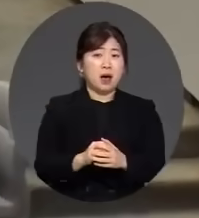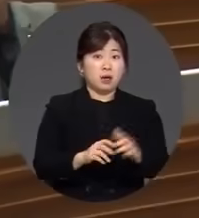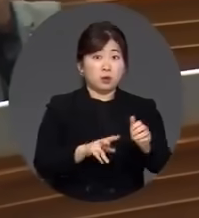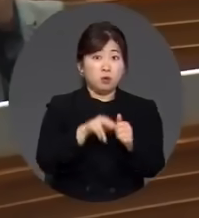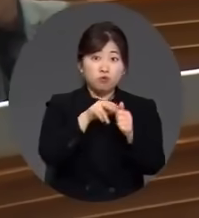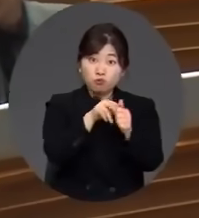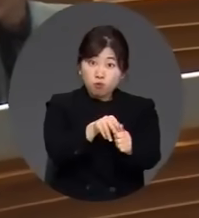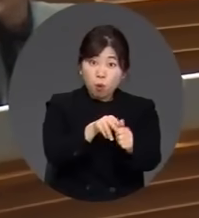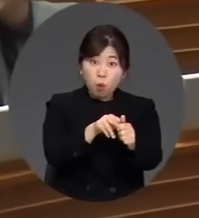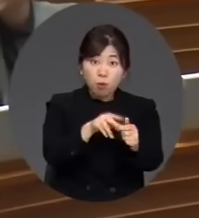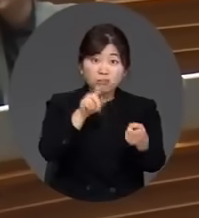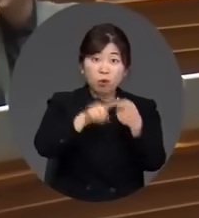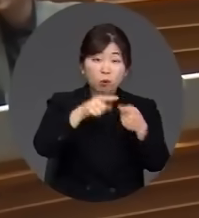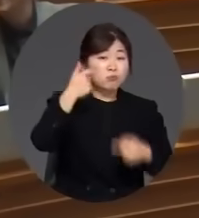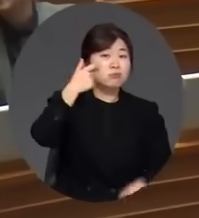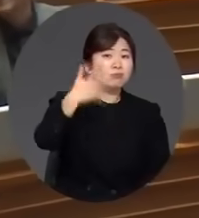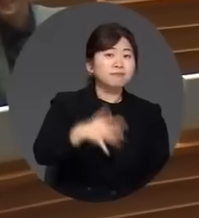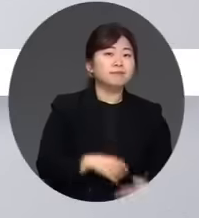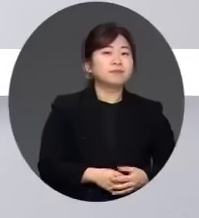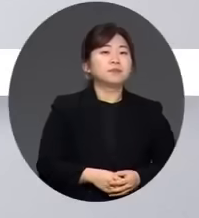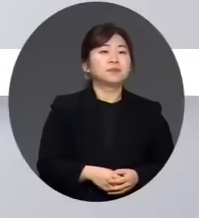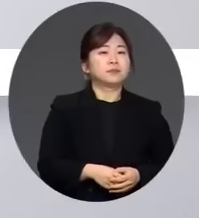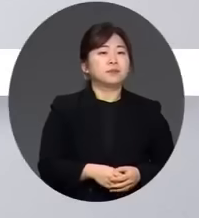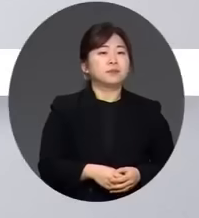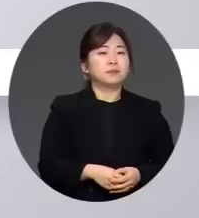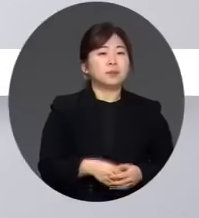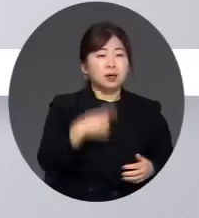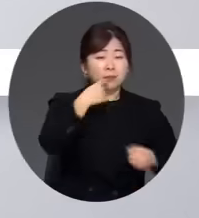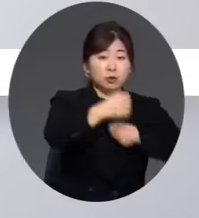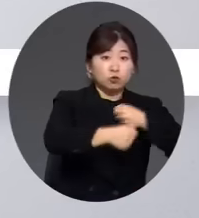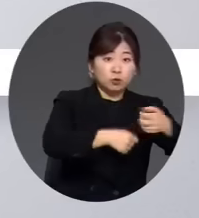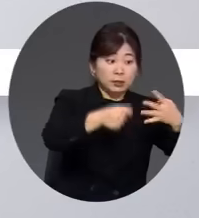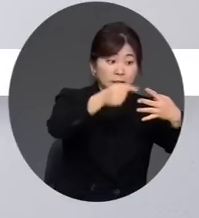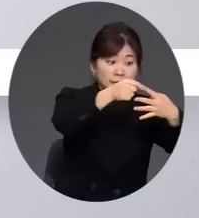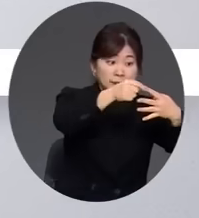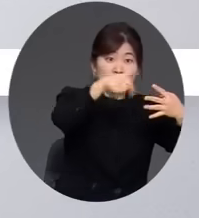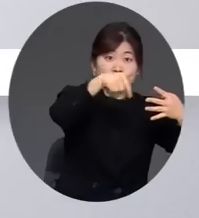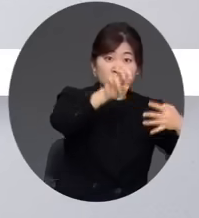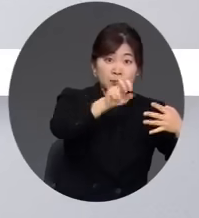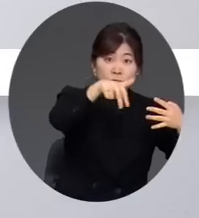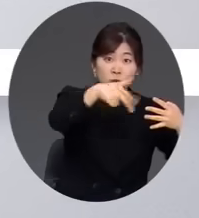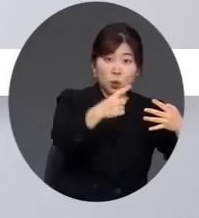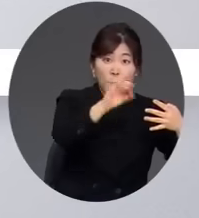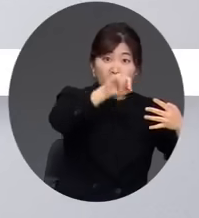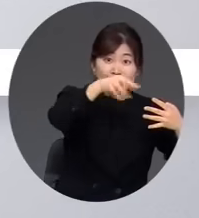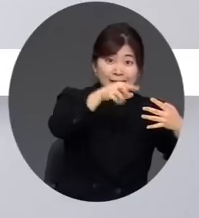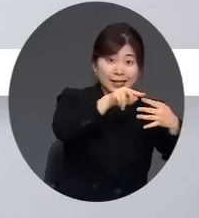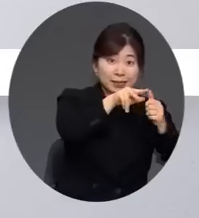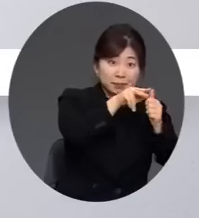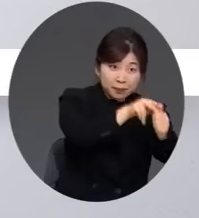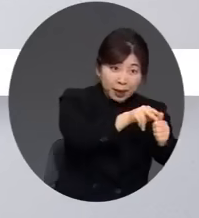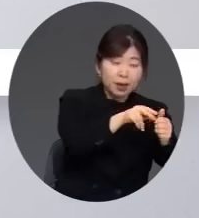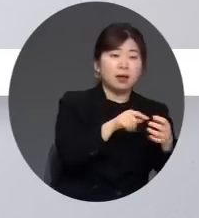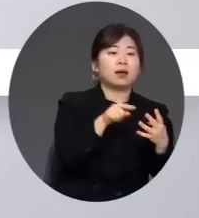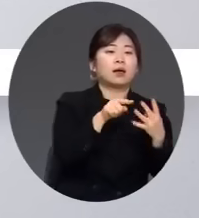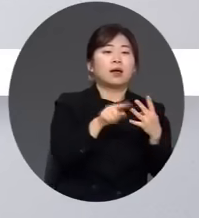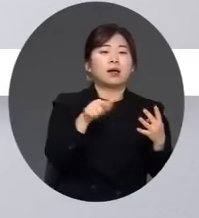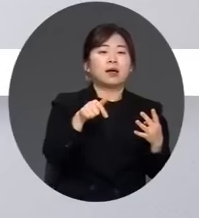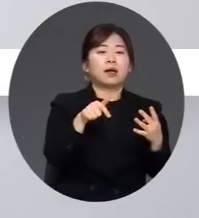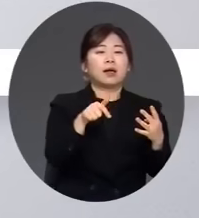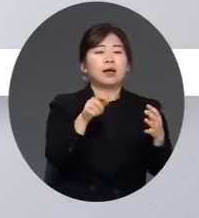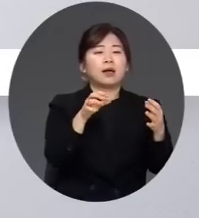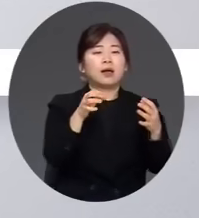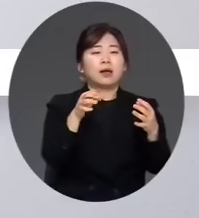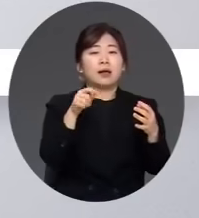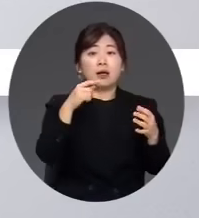후보 이름 가나다순으로 진행했습니다 더불어민주당 김종길 전 진해구 지역 위원장은 국민의 힘 김하용 전